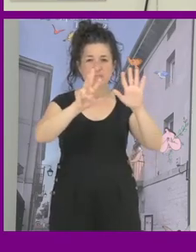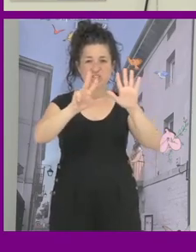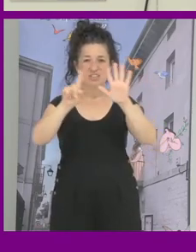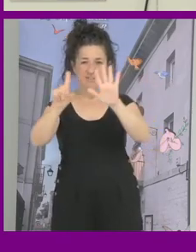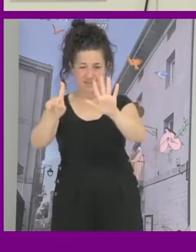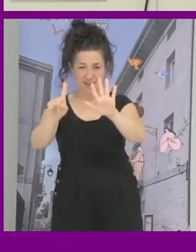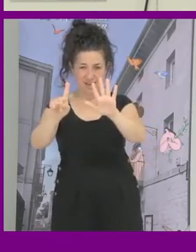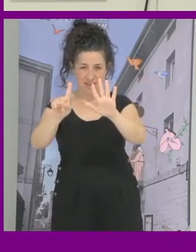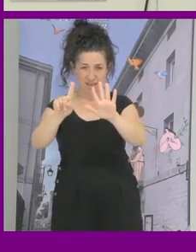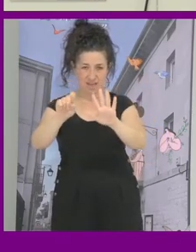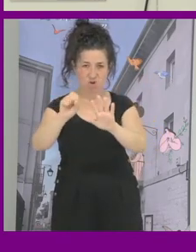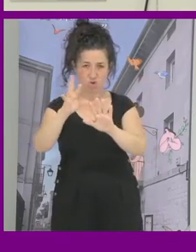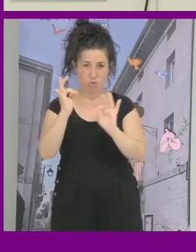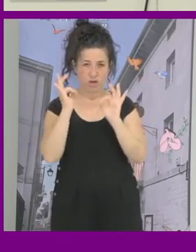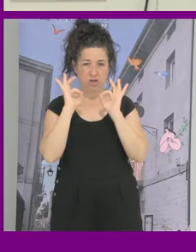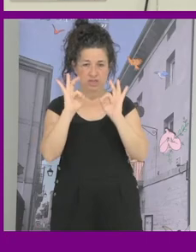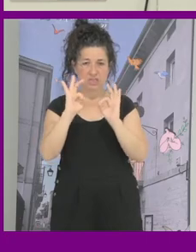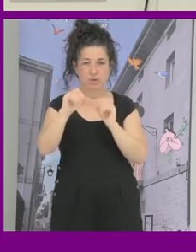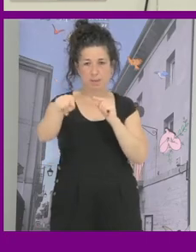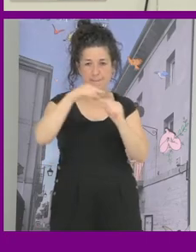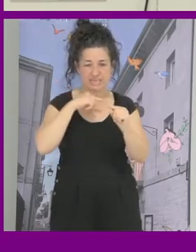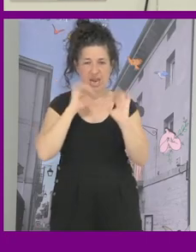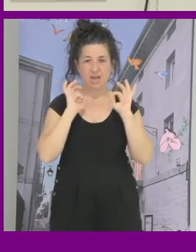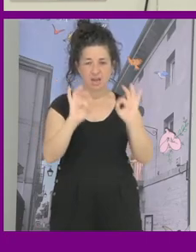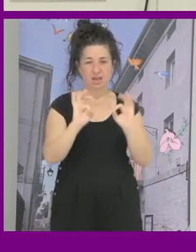6-2-7-4-7-6 zenbakira aldauela idatzi eta